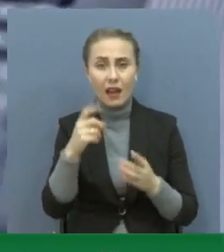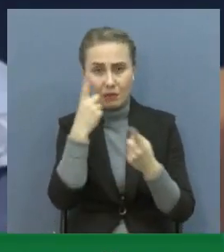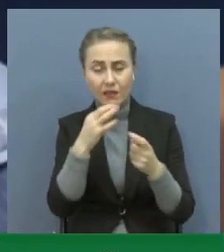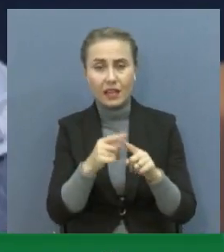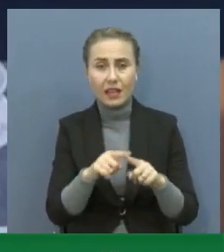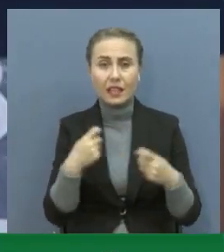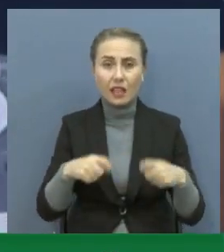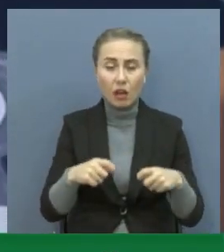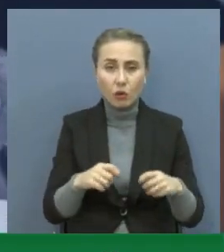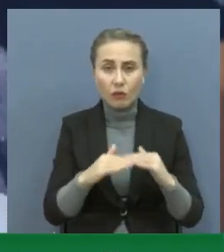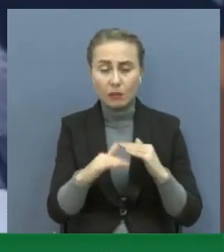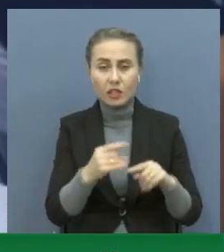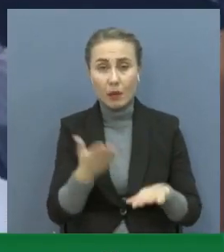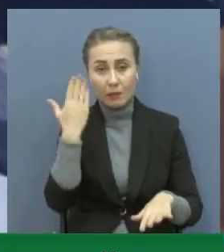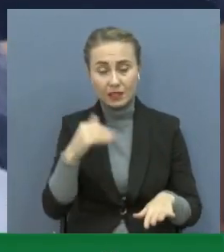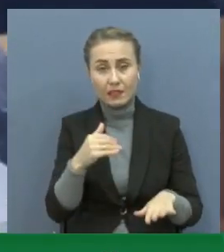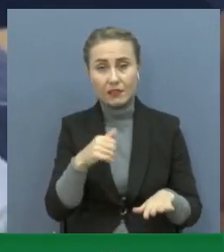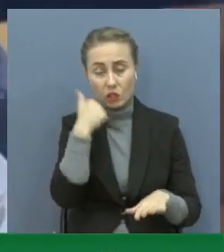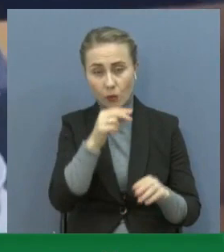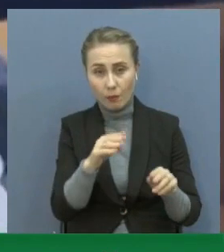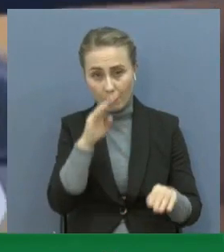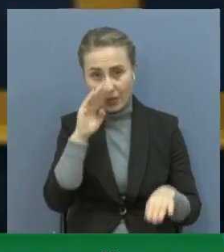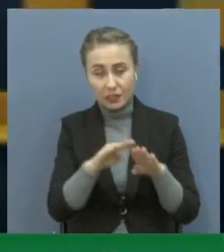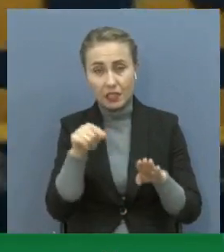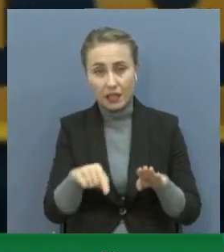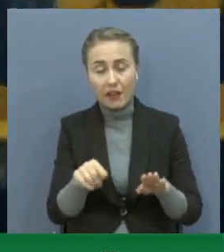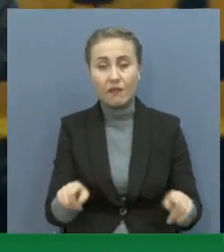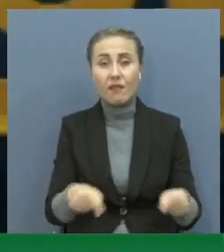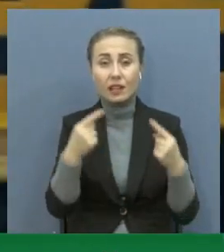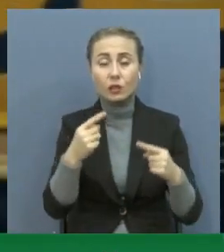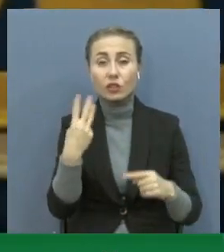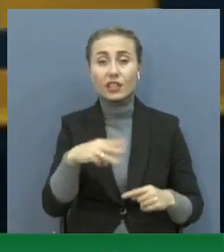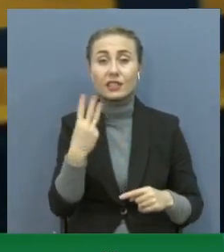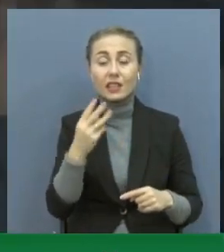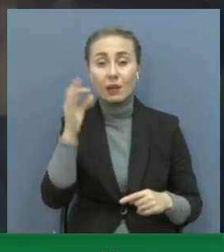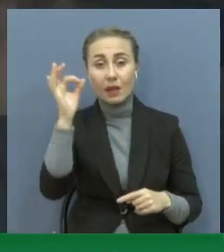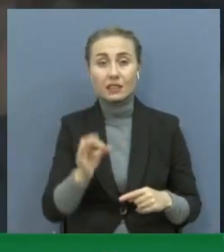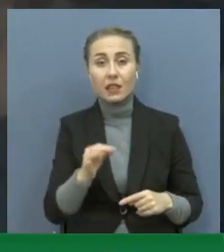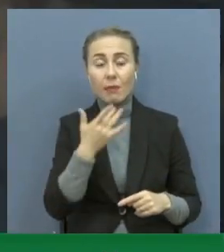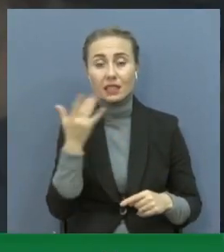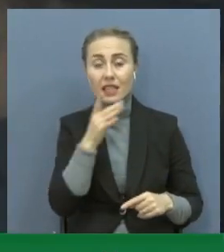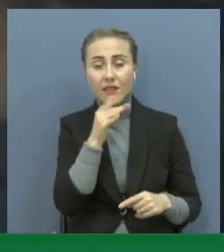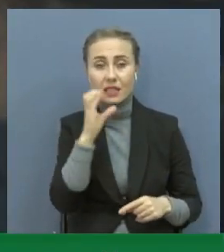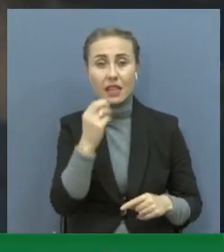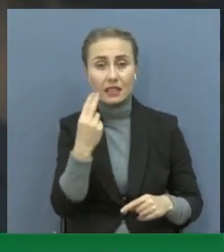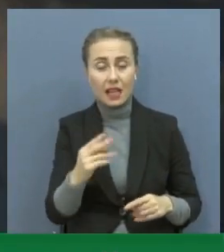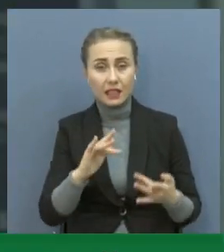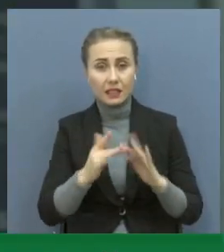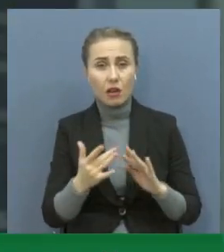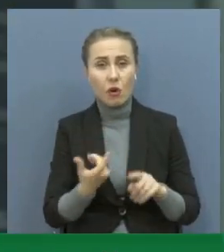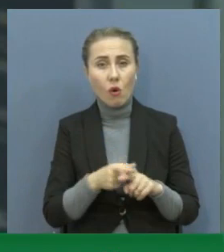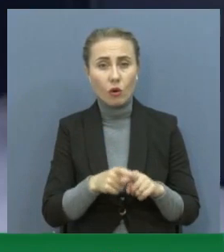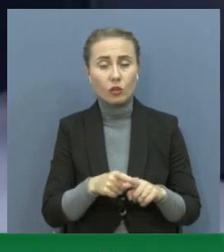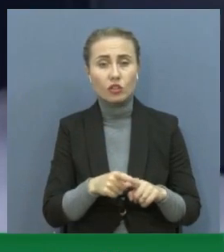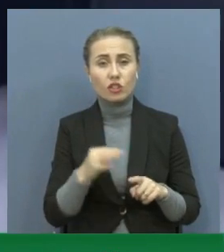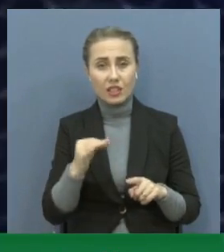по сравнению с прошлым годом, число киберпреступлений возросло на 33%. В последнее время в социальных сетях очень популярны